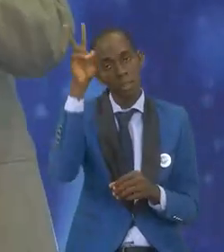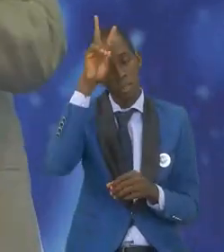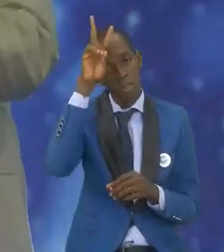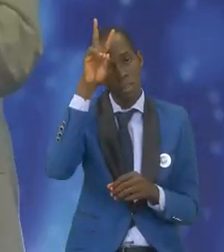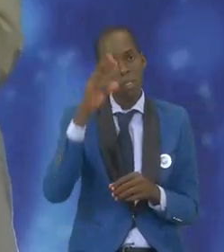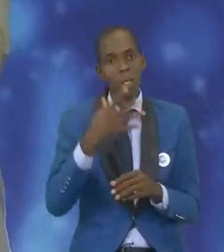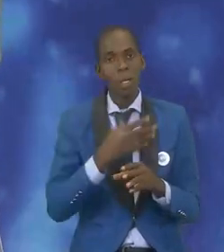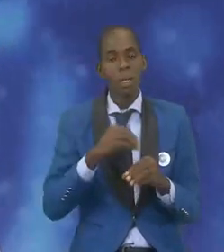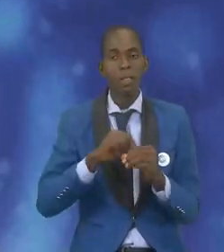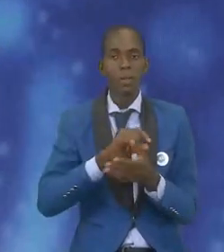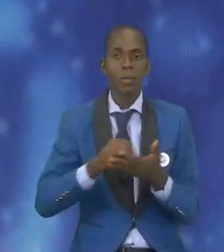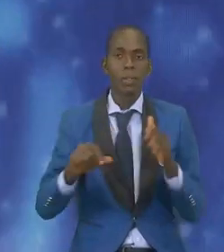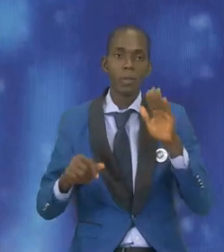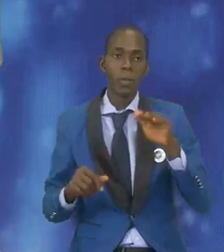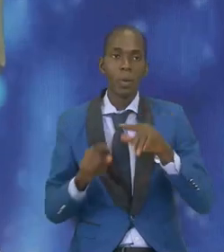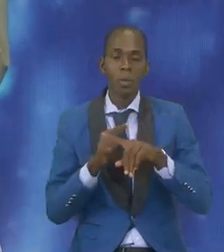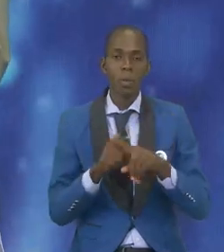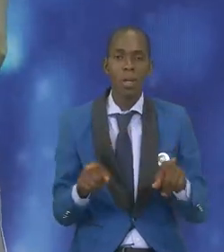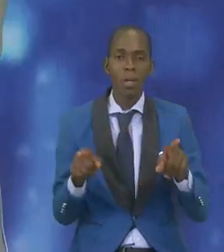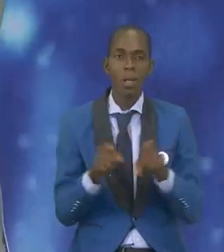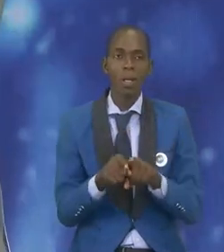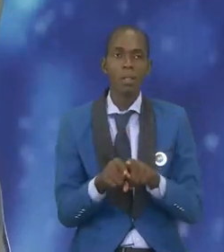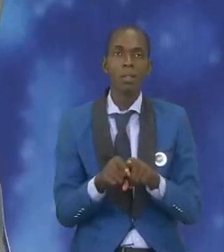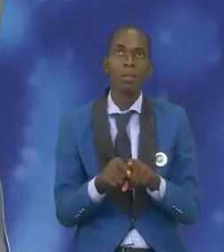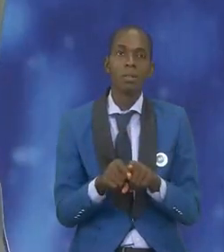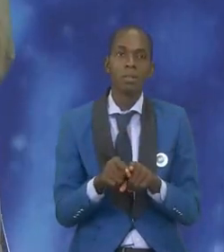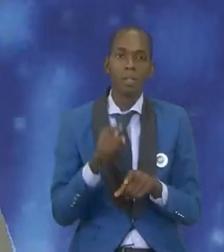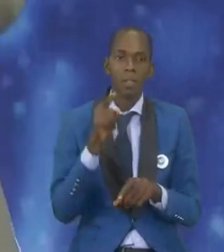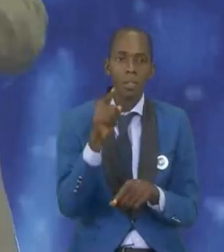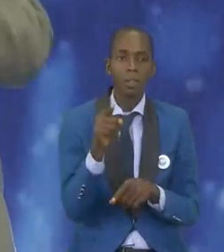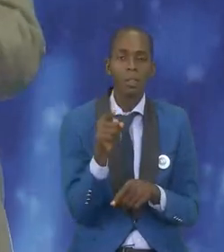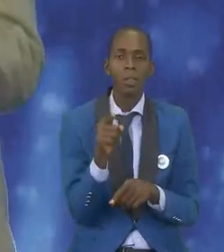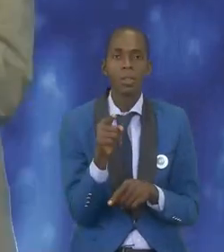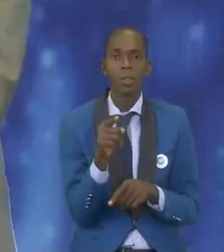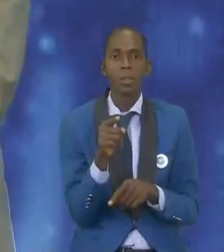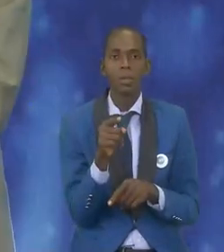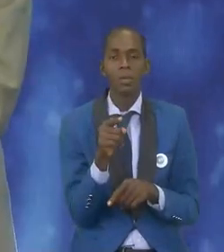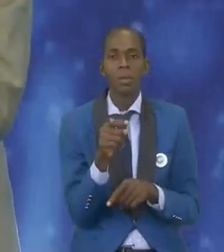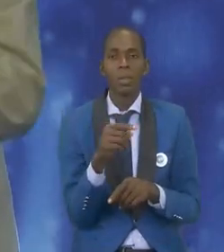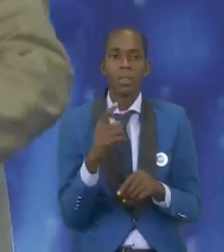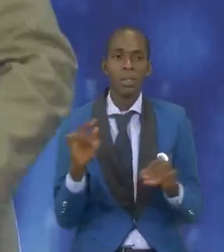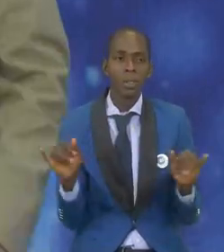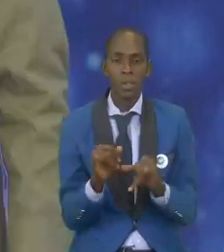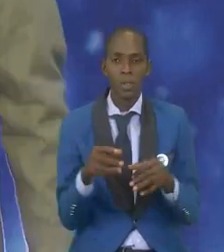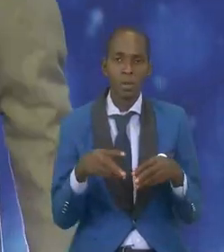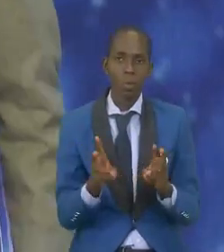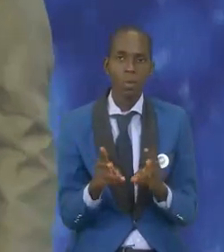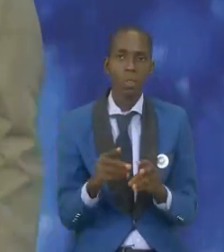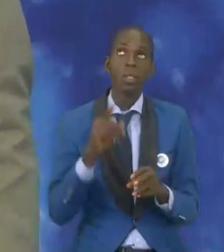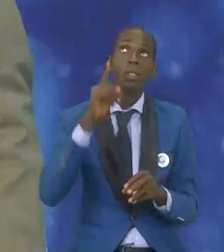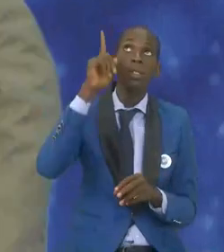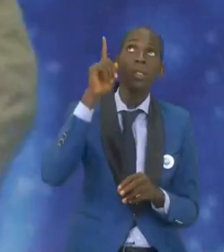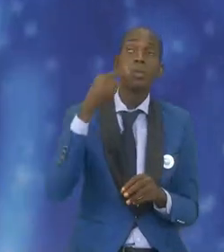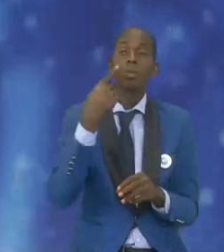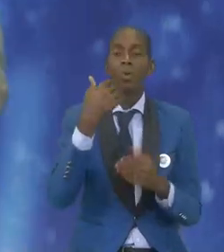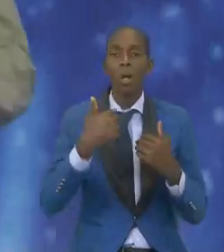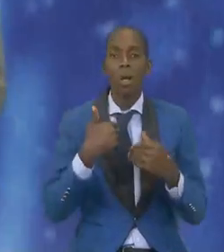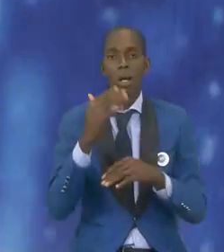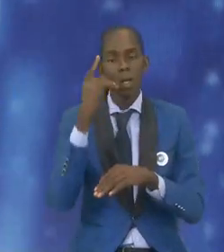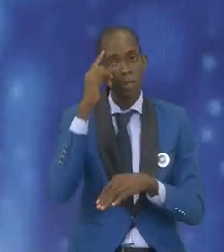que vous aviez autrefois quand vous étiez dans l'ignorance verset 15 mais puisque comme celui